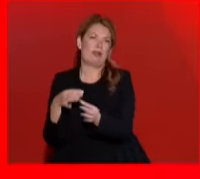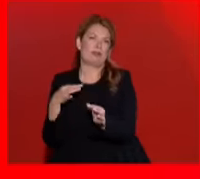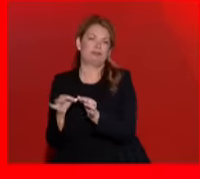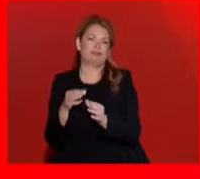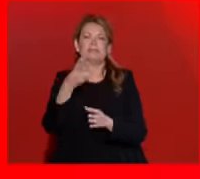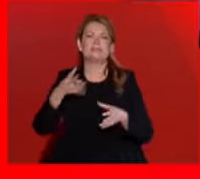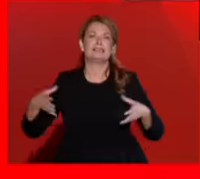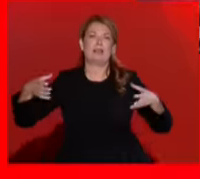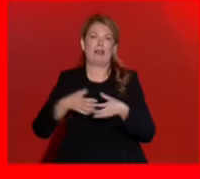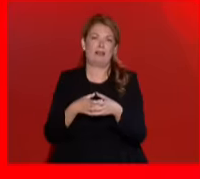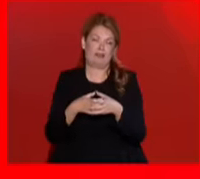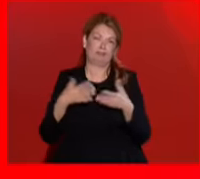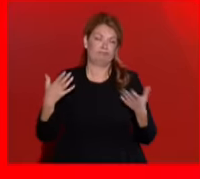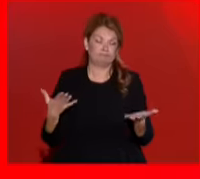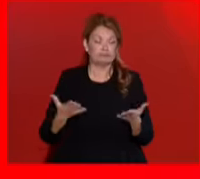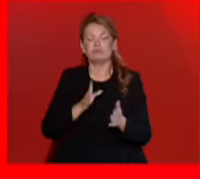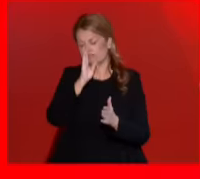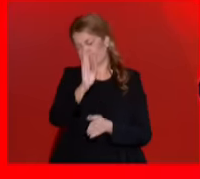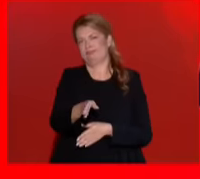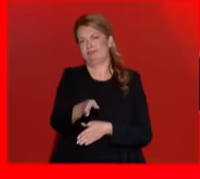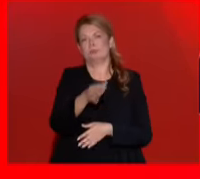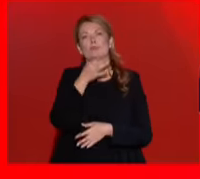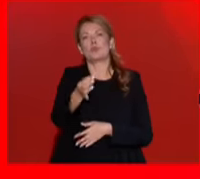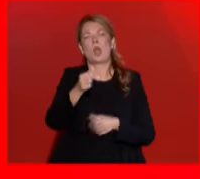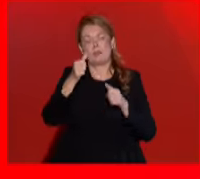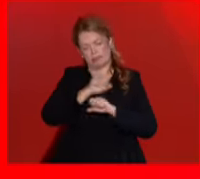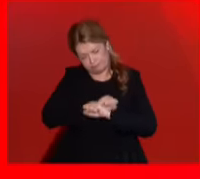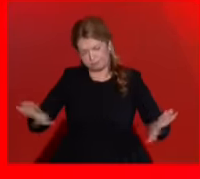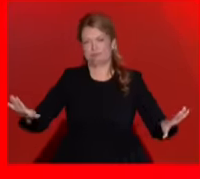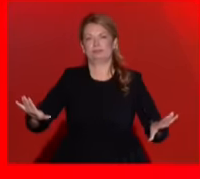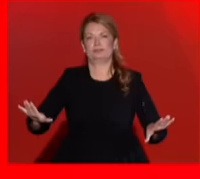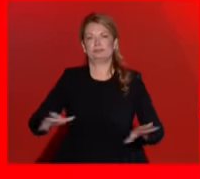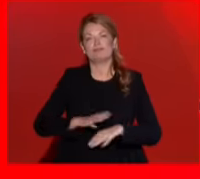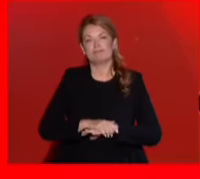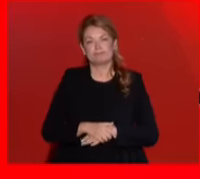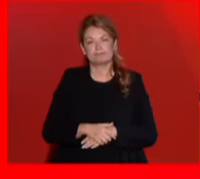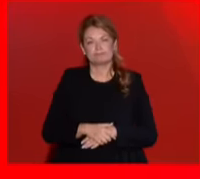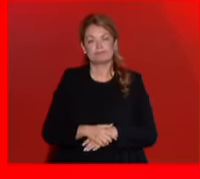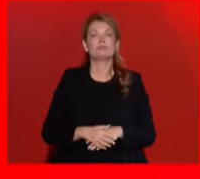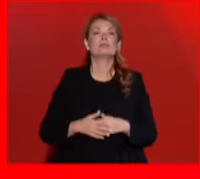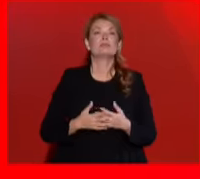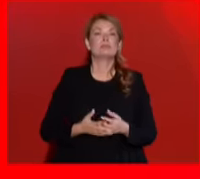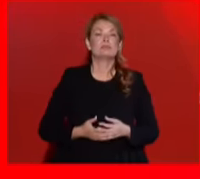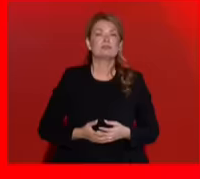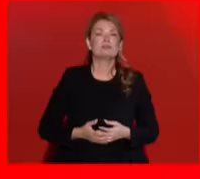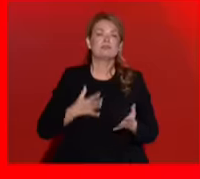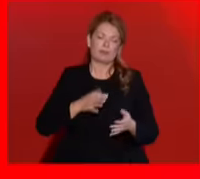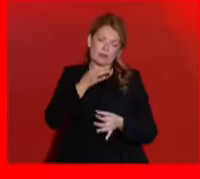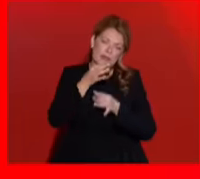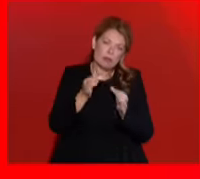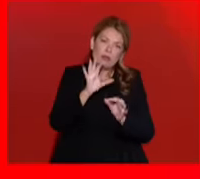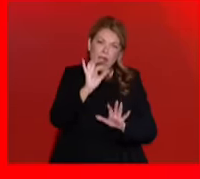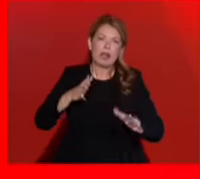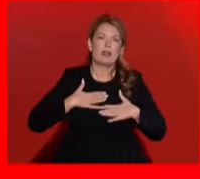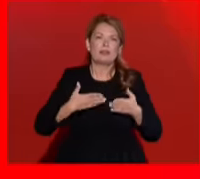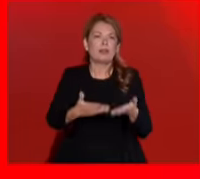Και αυτό πρέπει να το πούμε ευθέως. Και επιτρέψτε μου να πω ανοιχτά την